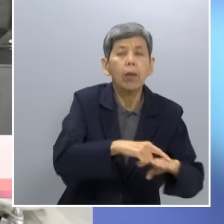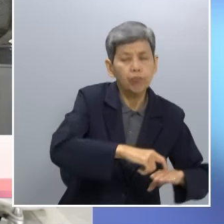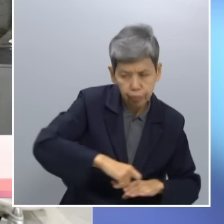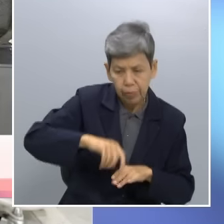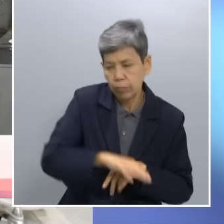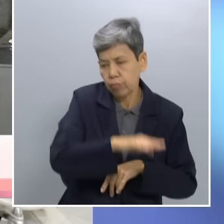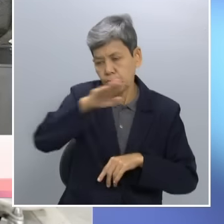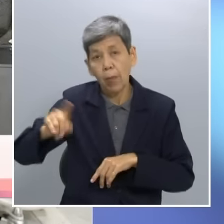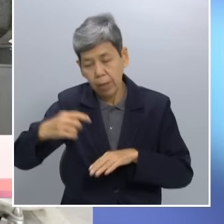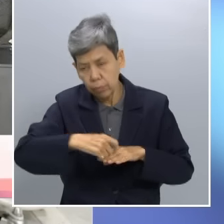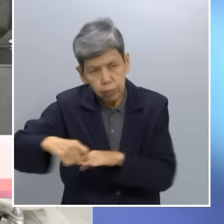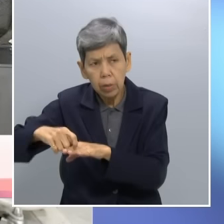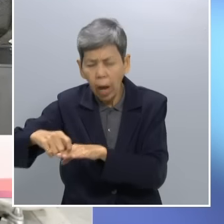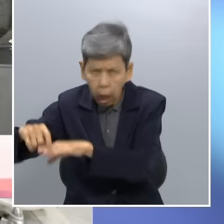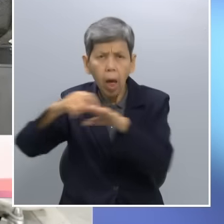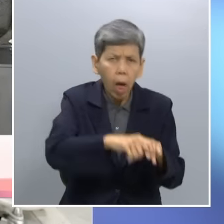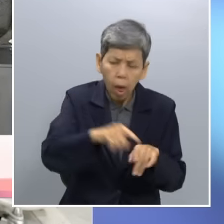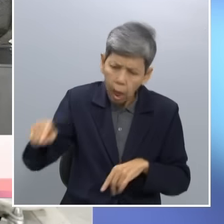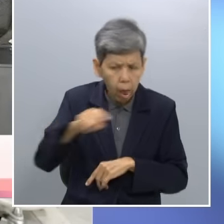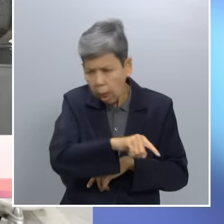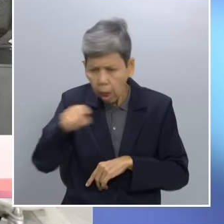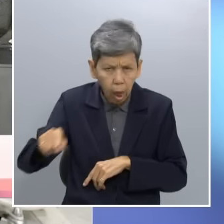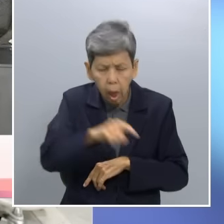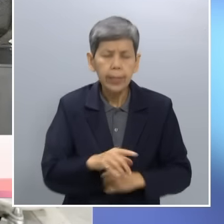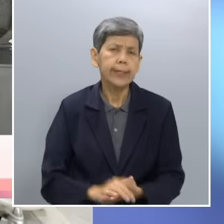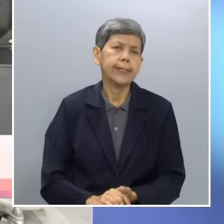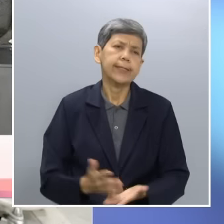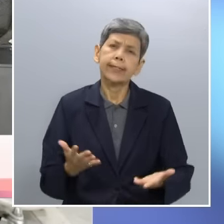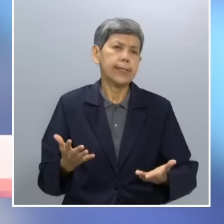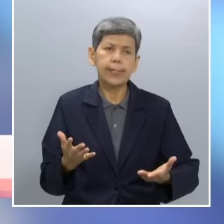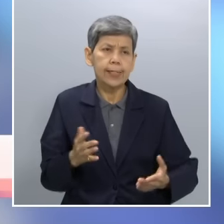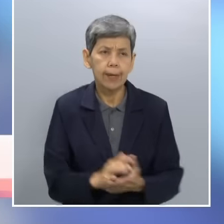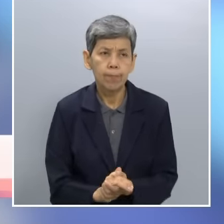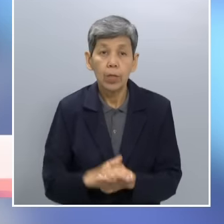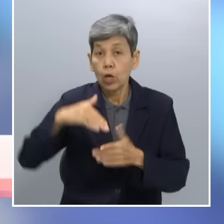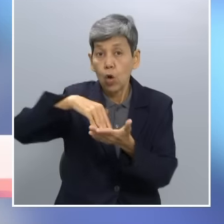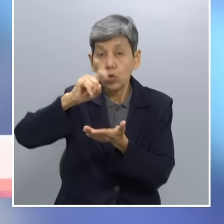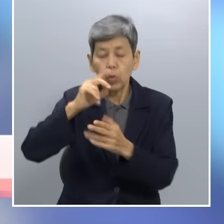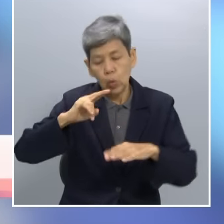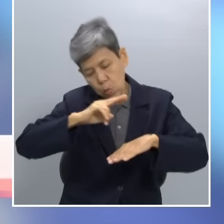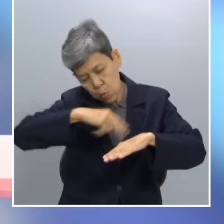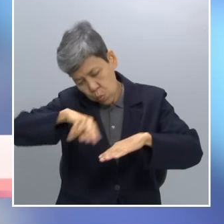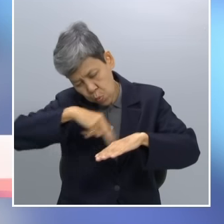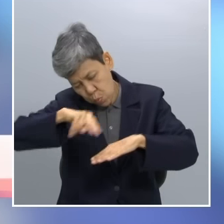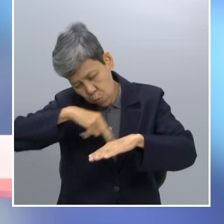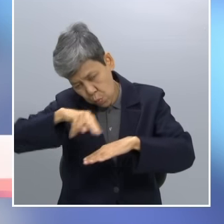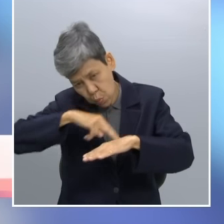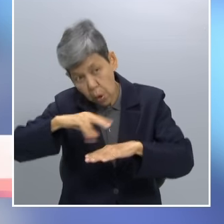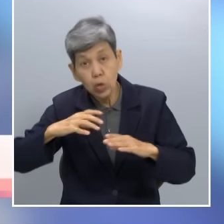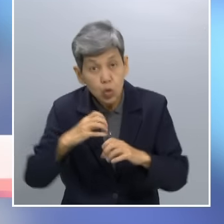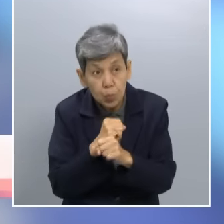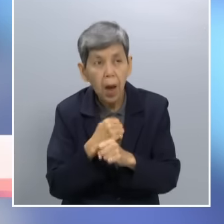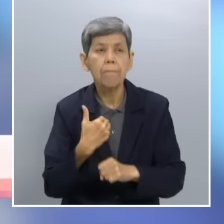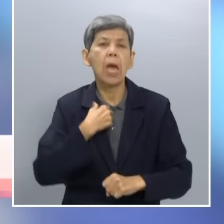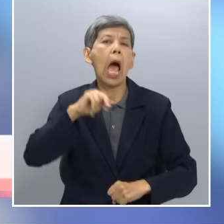อีกที่นึงก็ให้เธอกลับไปที่แรกยกอยู่แบบนี้จนสุดท้ายค่ะทางศูนย์ยอมตรวจเช็คสภาพรถให้สรุปว่า